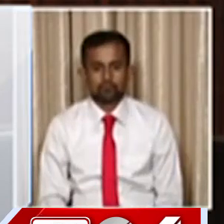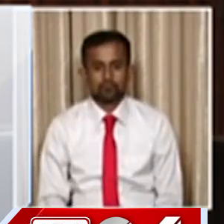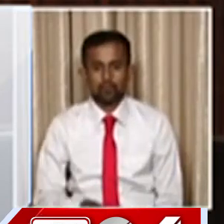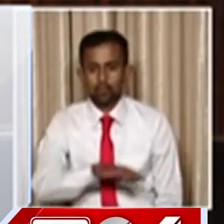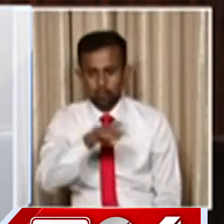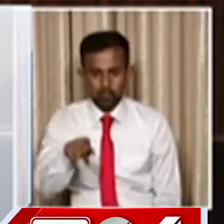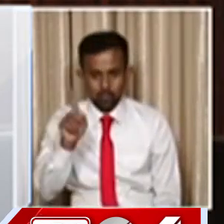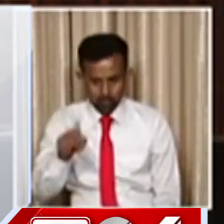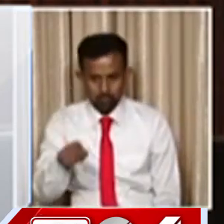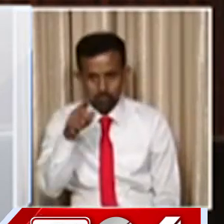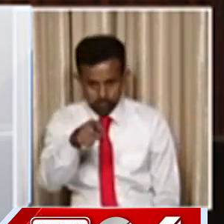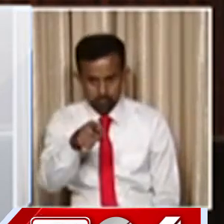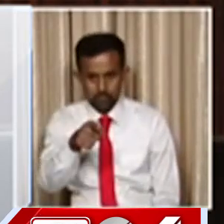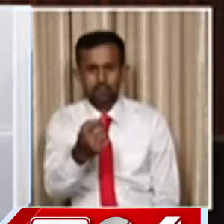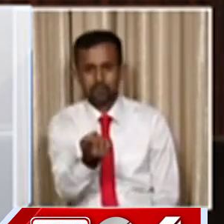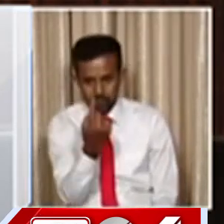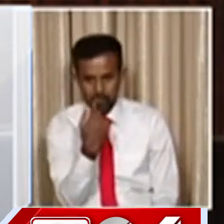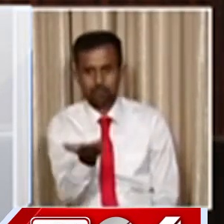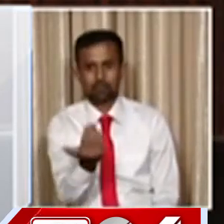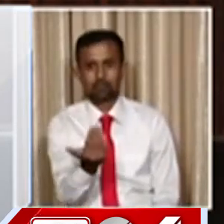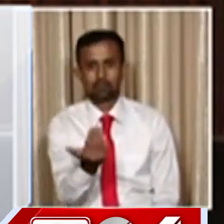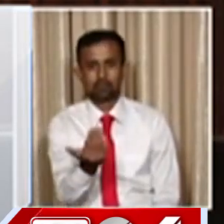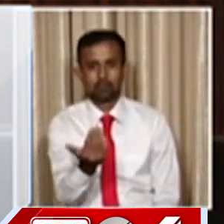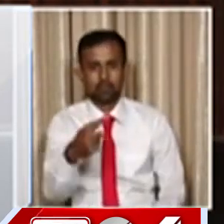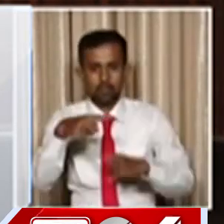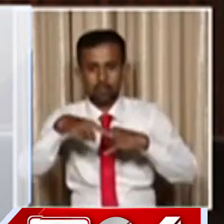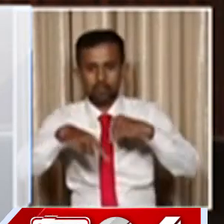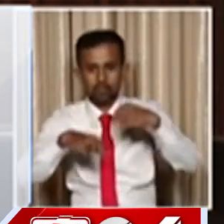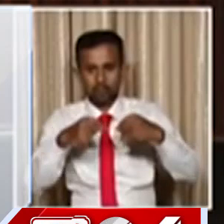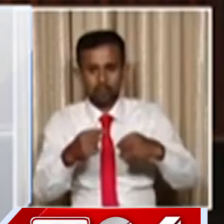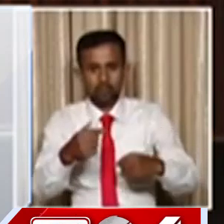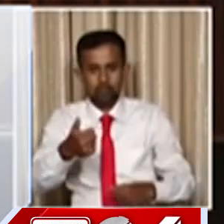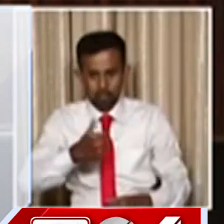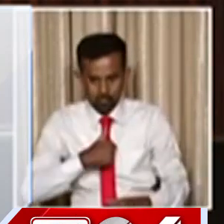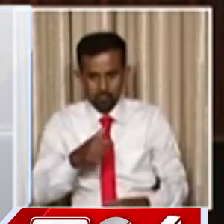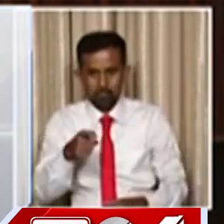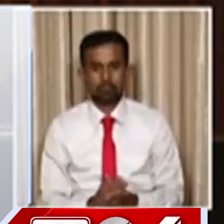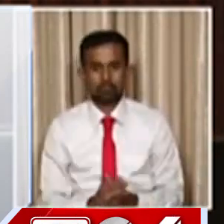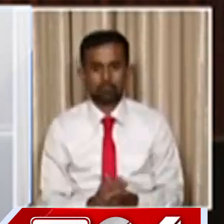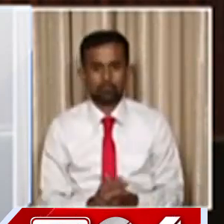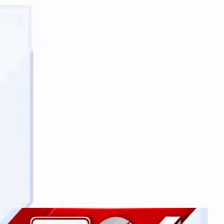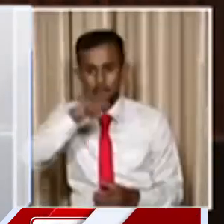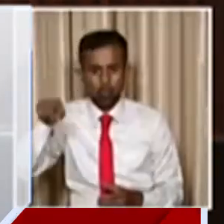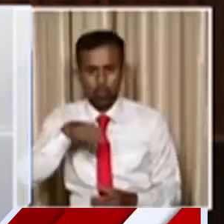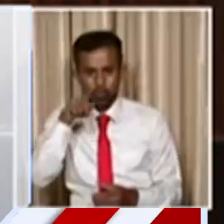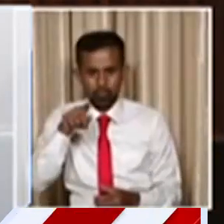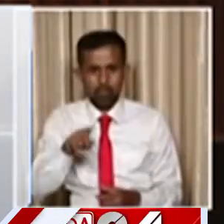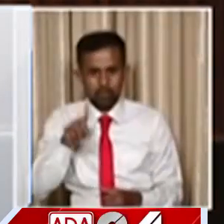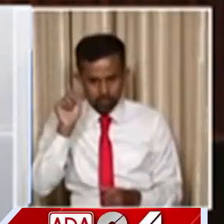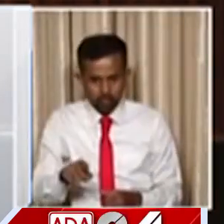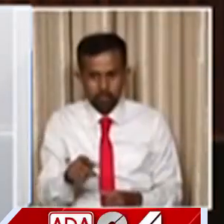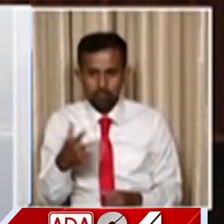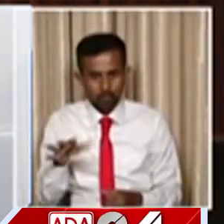එකඟද? සභාව එකඟද කියන්නේ? ඡන්දයක් පාත් වුණාට සභාව එකඟද? දැන් ඒකමතිකව සම්මත